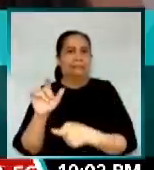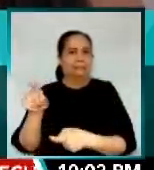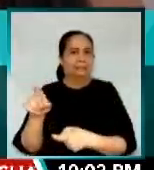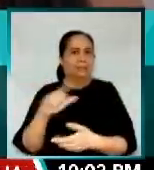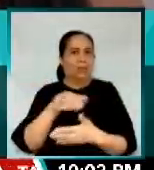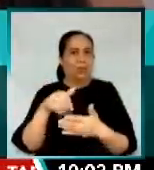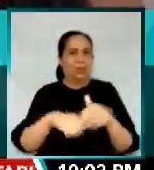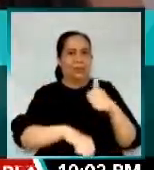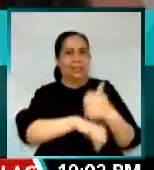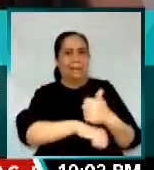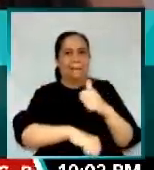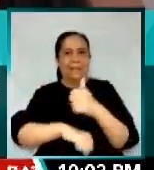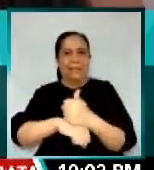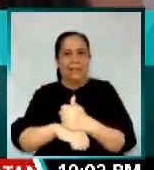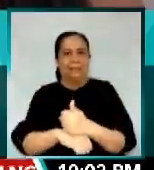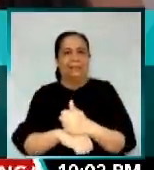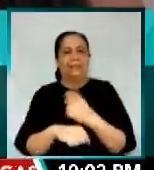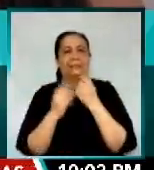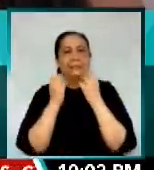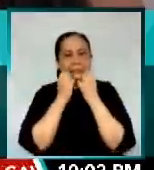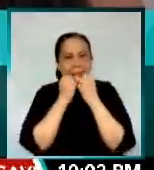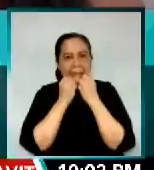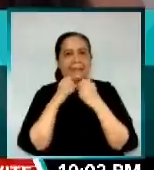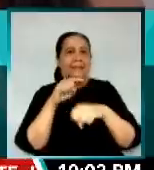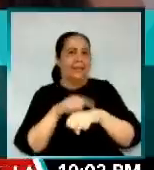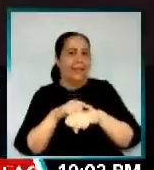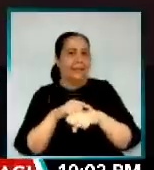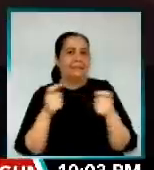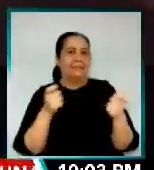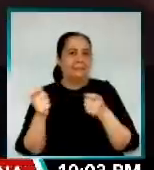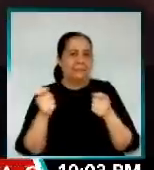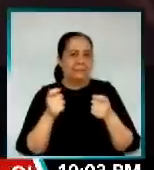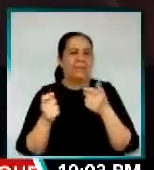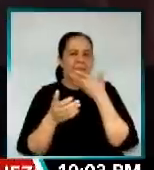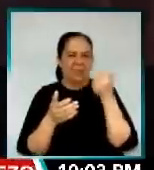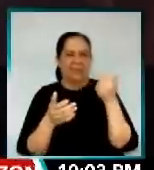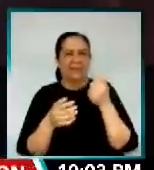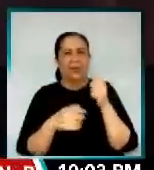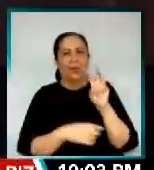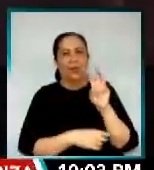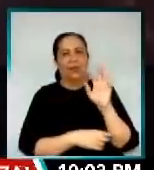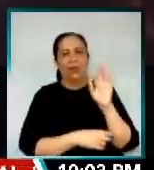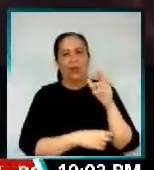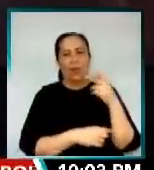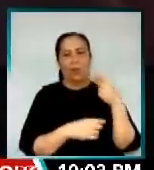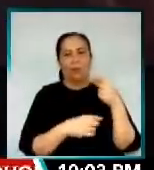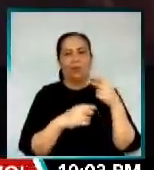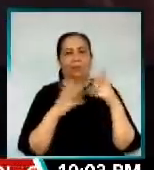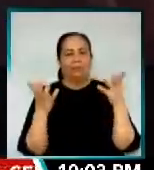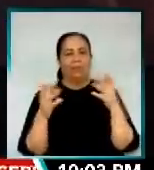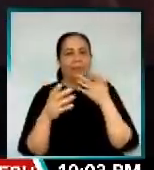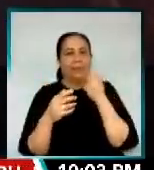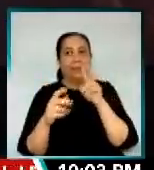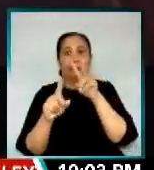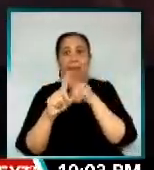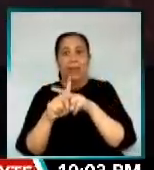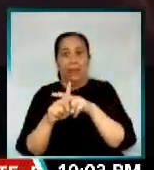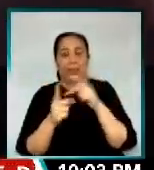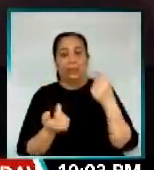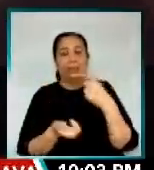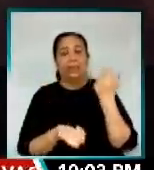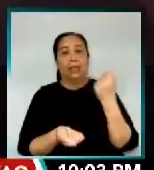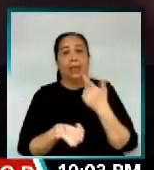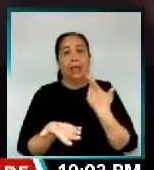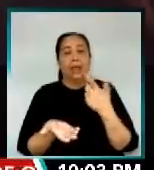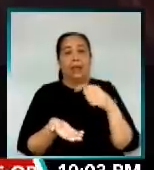time management-wise, maganda po talaga yung work-from-home setup. Mag-a-apply raw sana bilang restaurant crew sa Qatar si John D. Pero